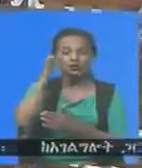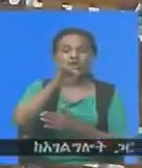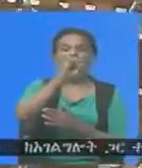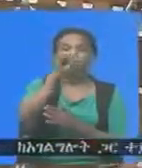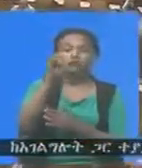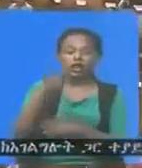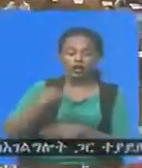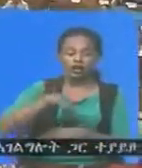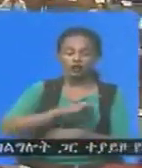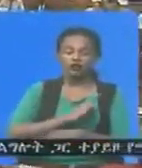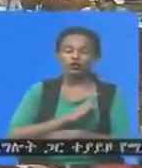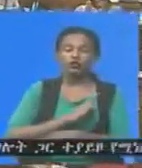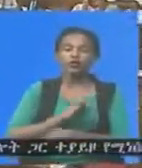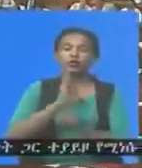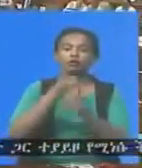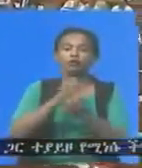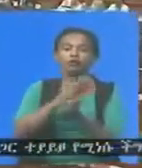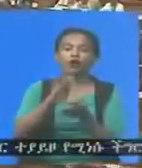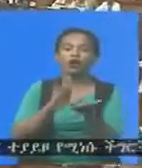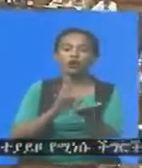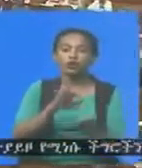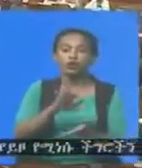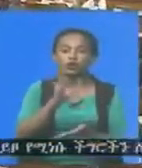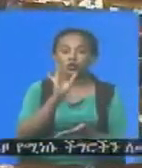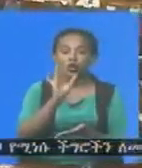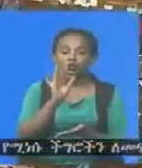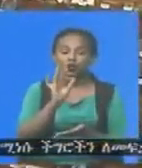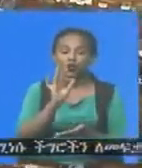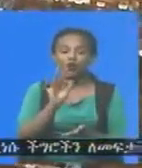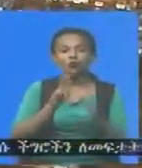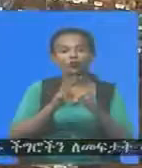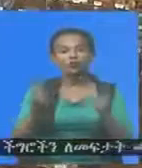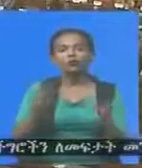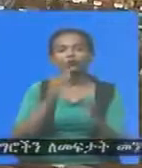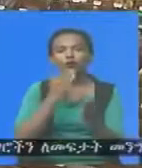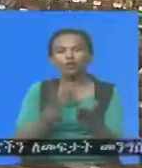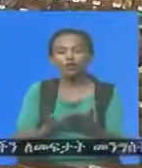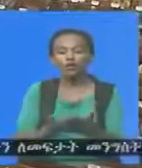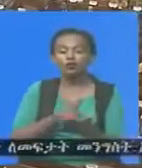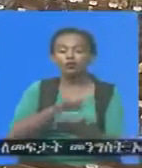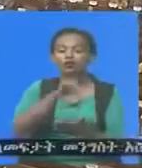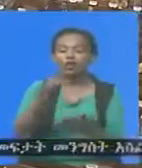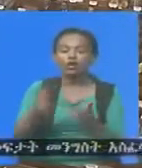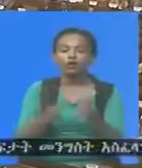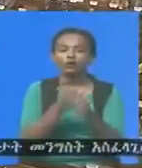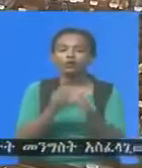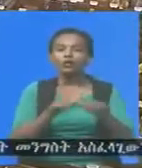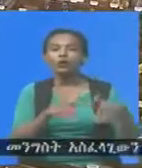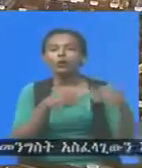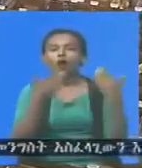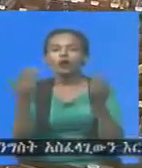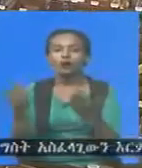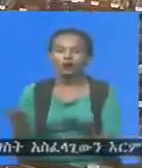በጥያቄያችን ለመመለስ በመሐከላችን በመገኘታቸው እጅግ ያመሰገንኩ ጥያቄው እንደሚከተለው አቀርባለሁ